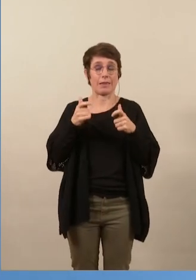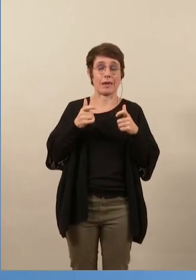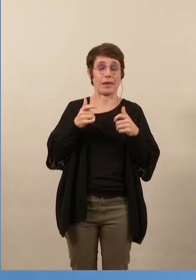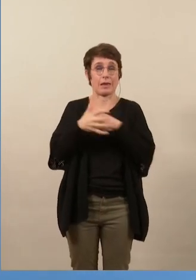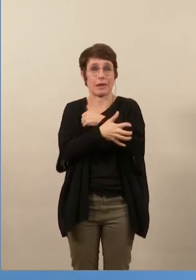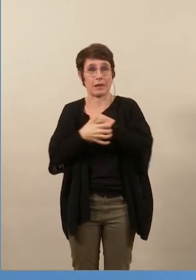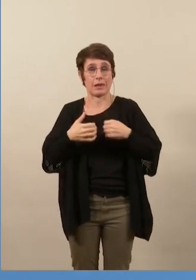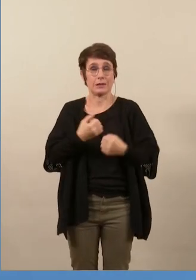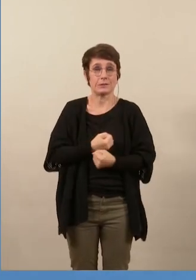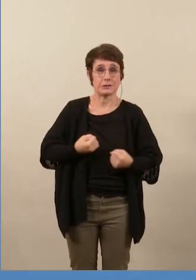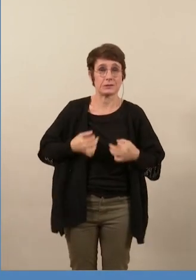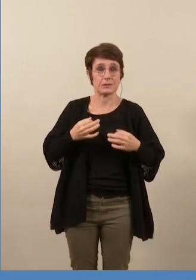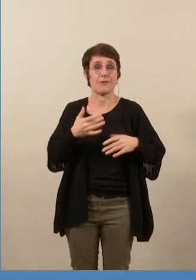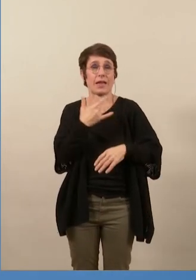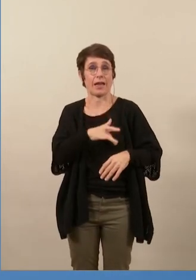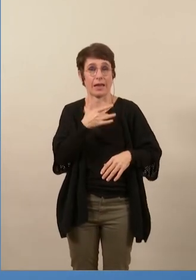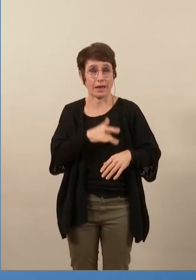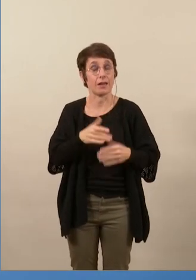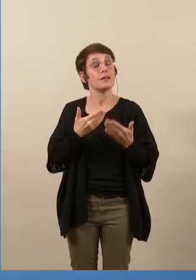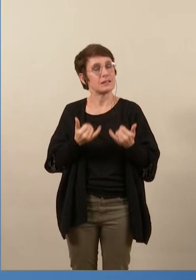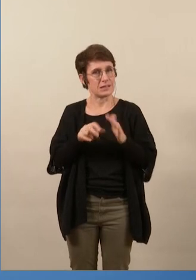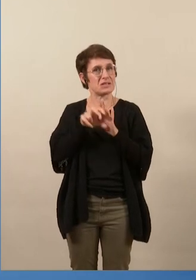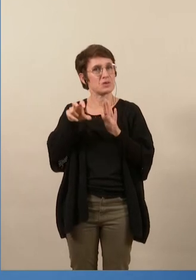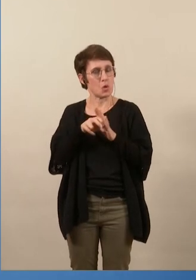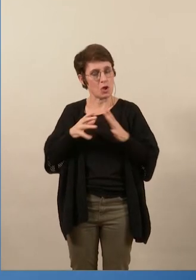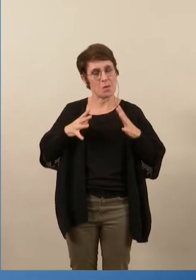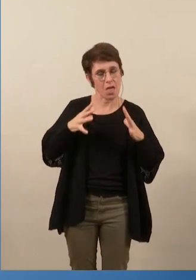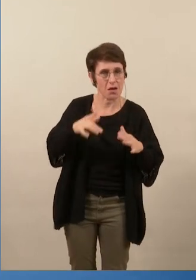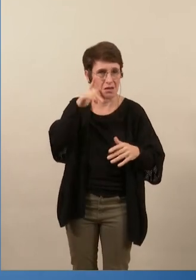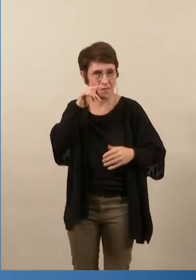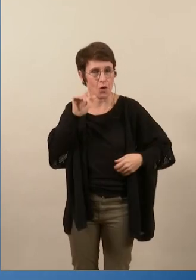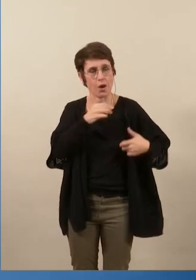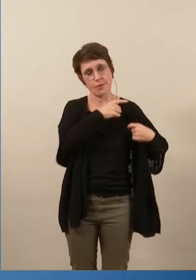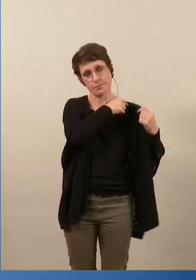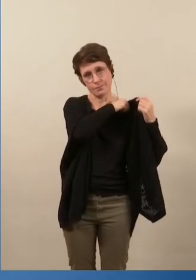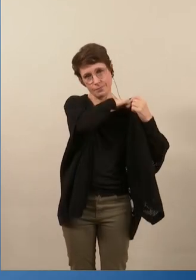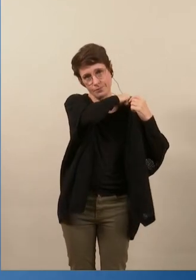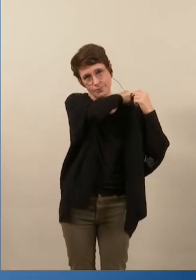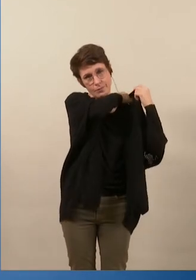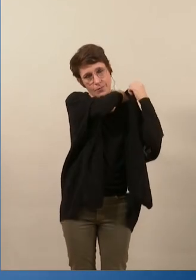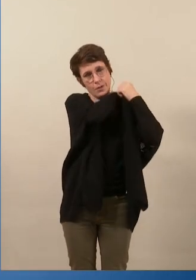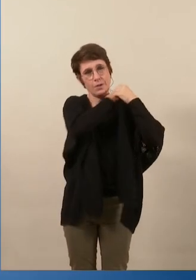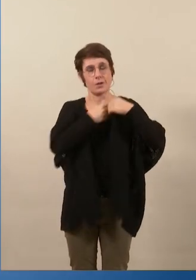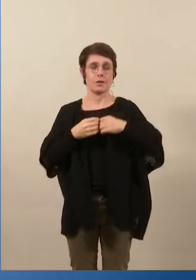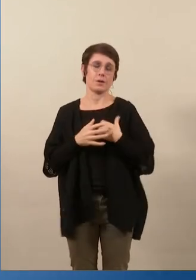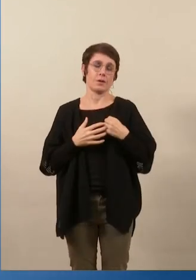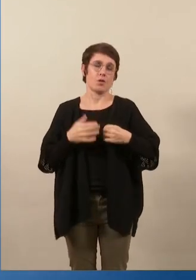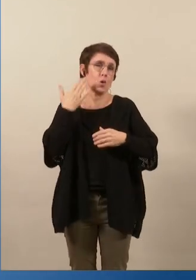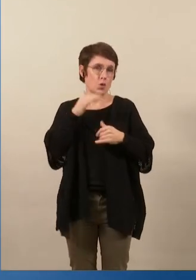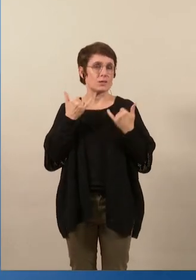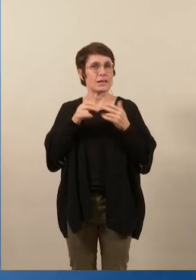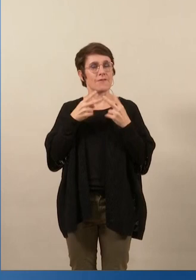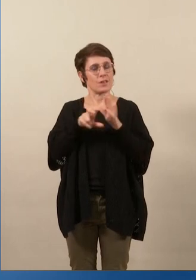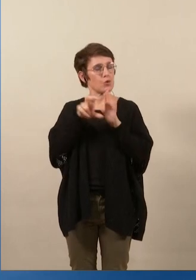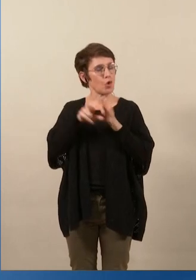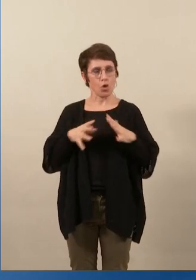lesquels Grenoble est exemplaire nous le avant la commune de Grenoble est une collectivité engagée en faveur de l'égalité des